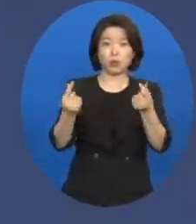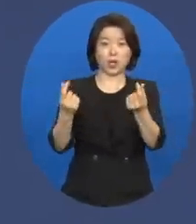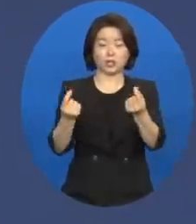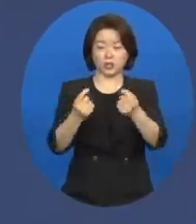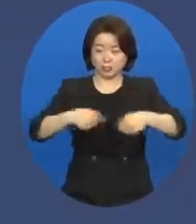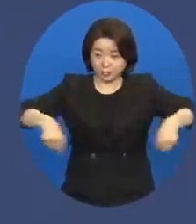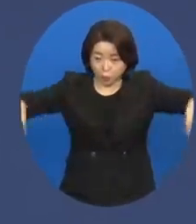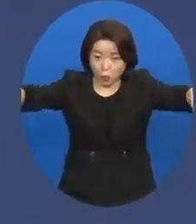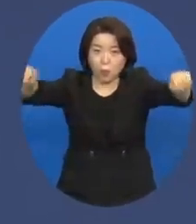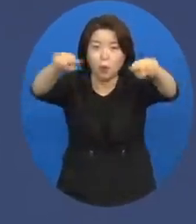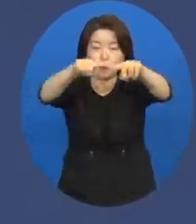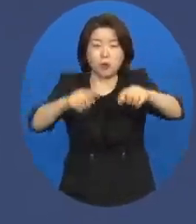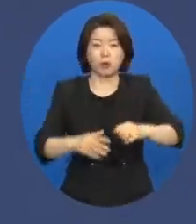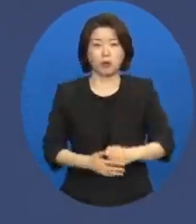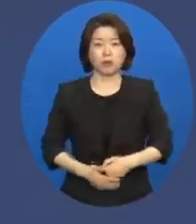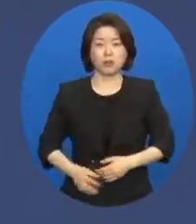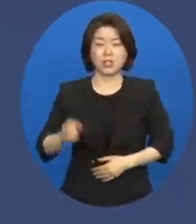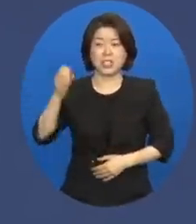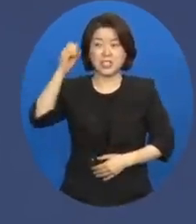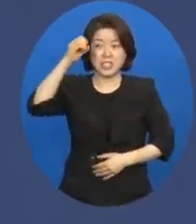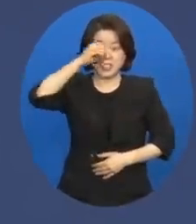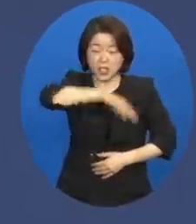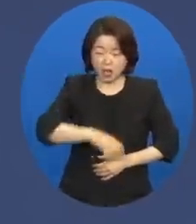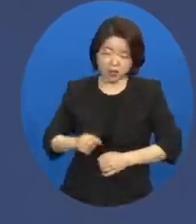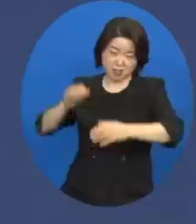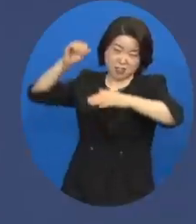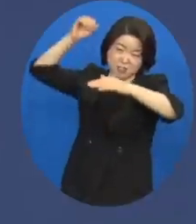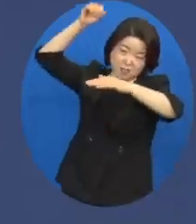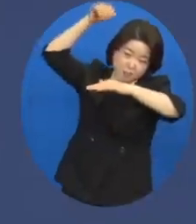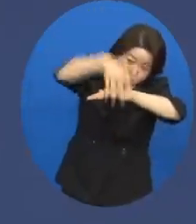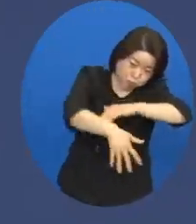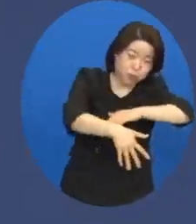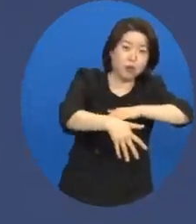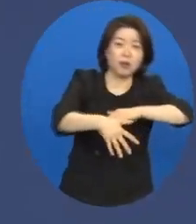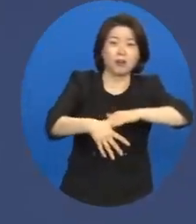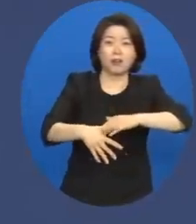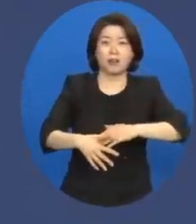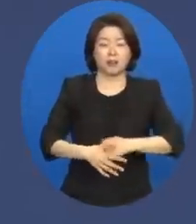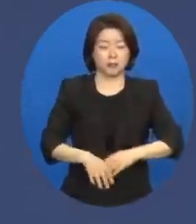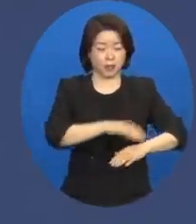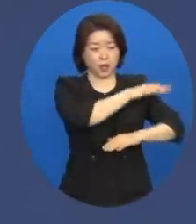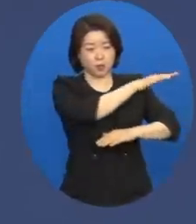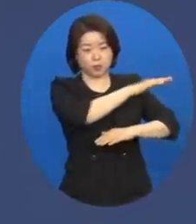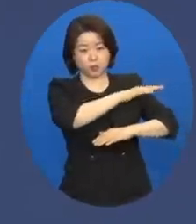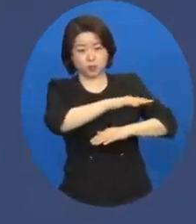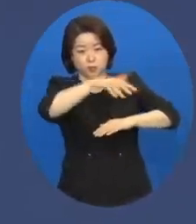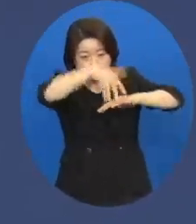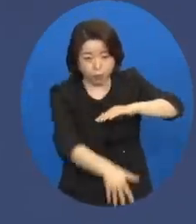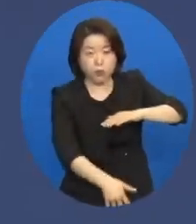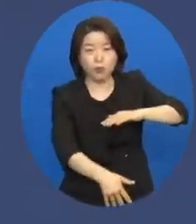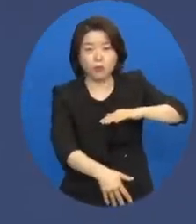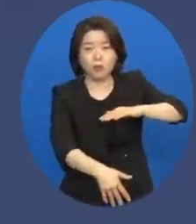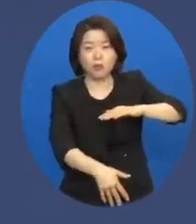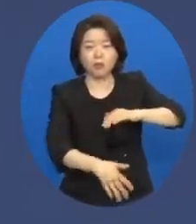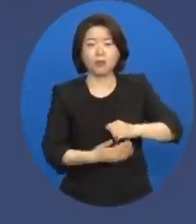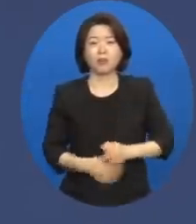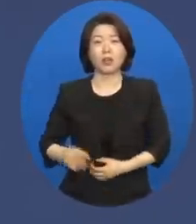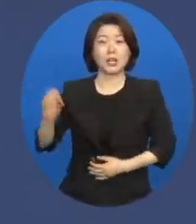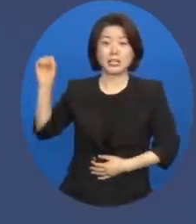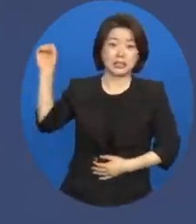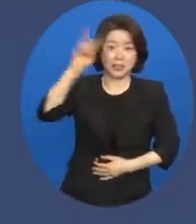이게 그냥 막 위에서 상류에서 이렇게 물이 흘러내려오다가 갑자기